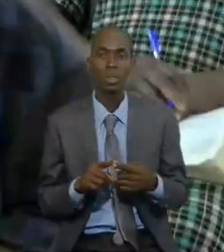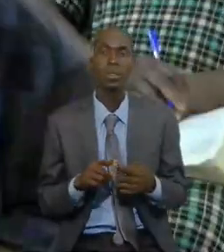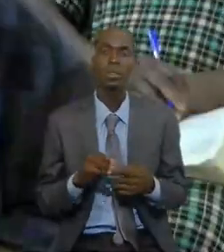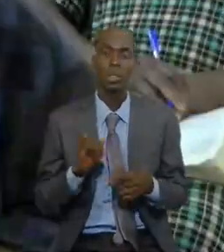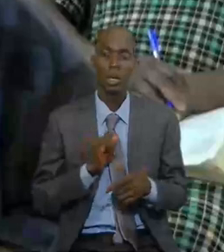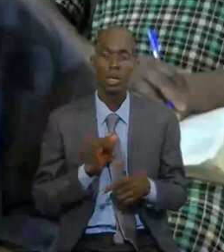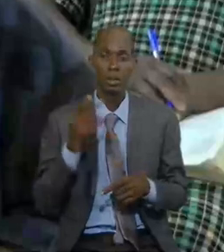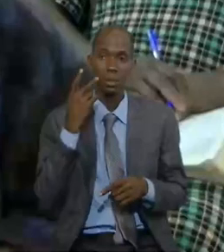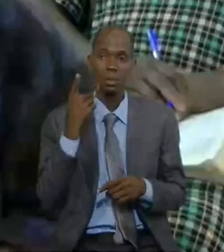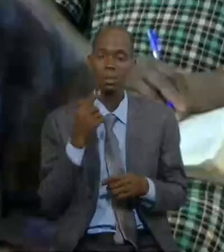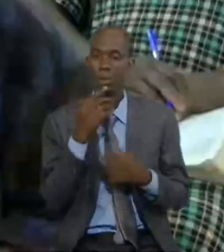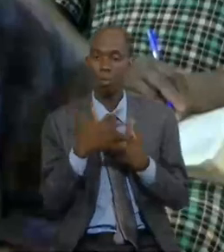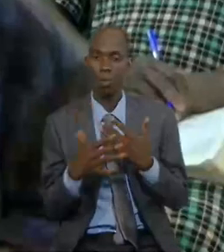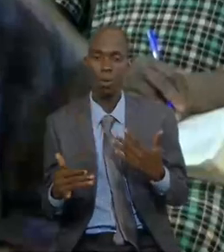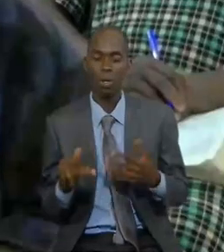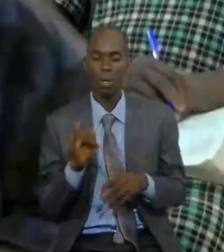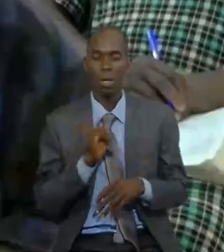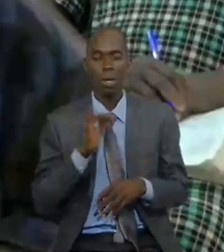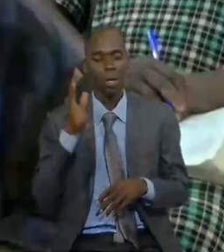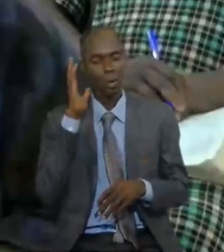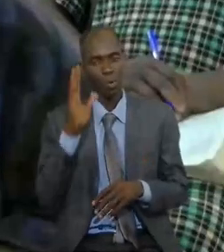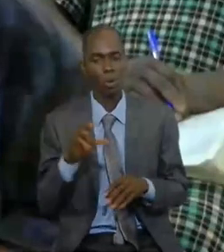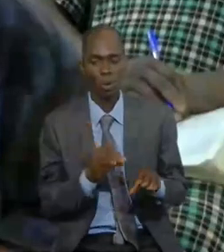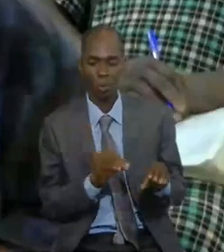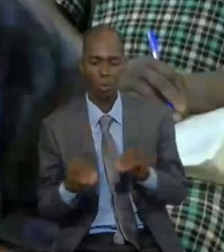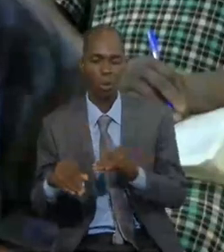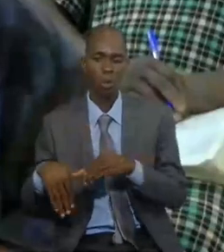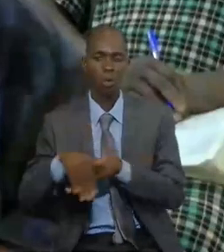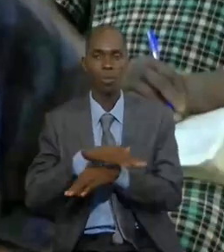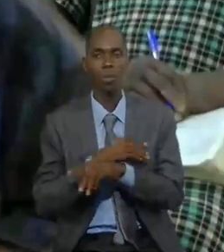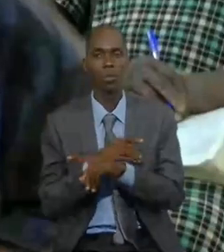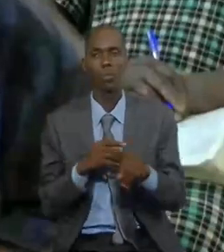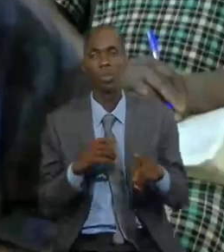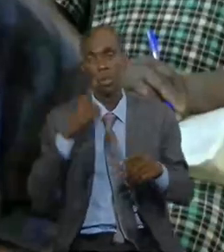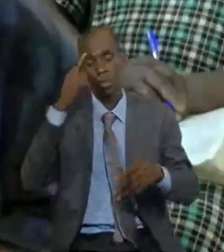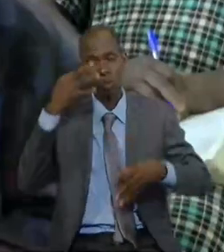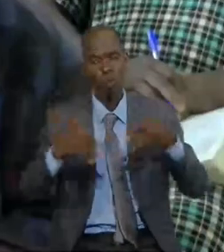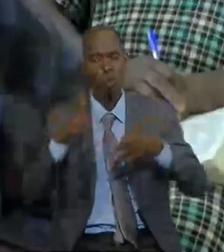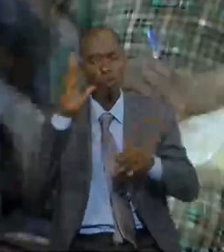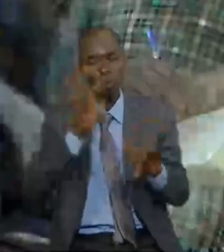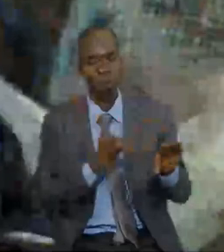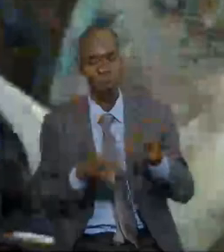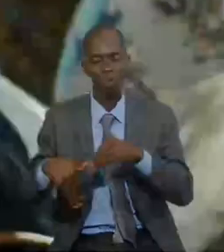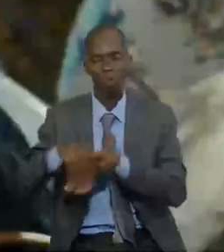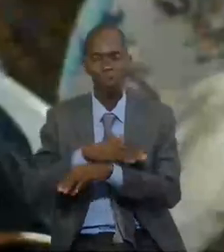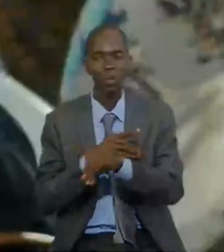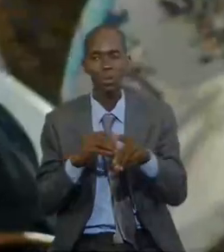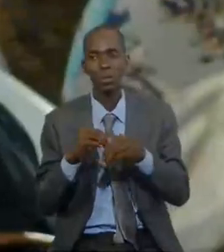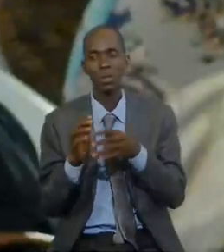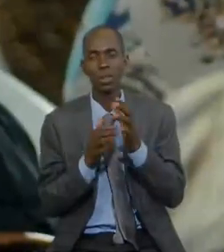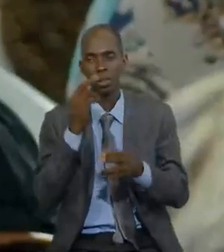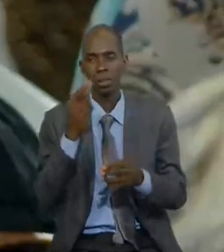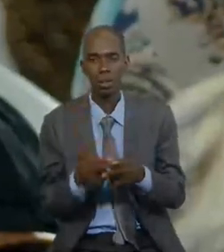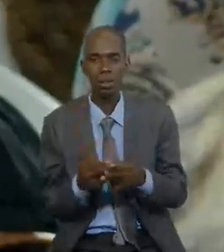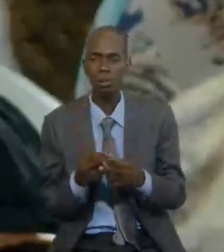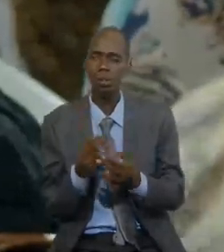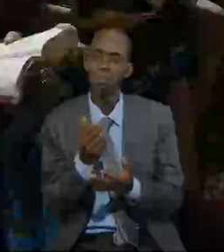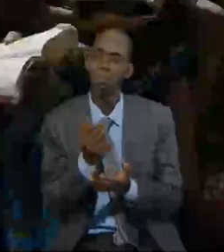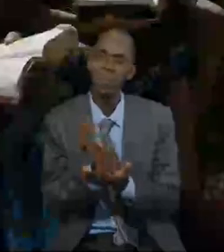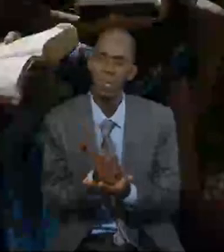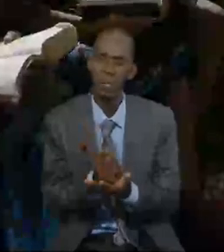parce qu'il dit quand je verrai le sang je passerai par des chevaux le jugement passera par des sur toi AMEN